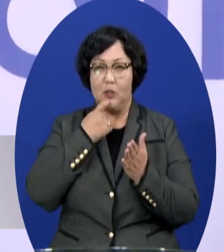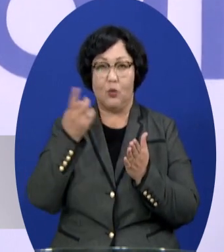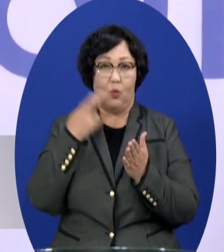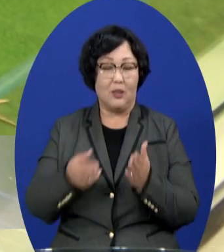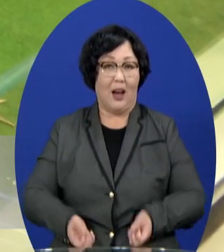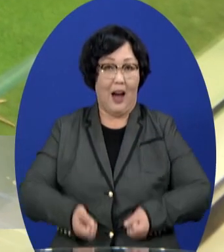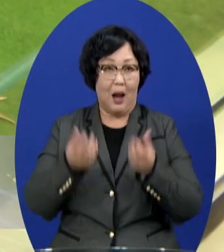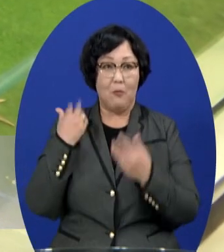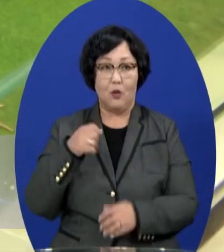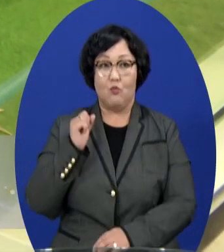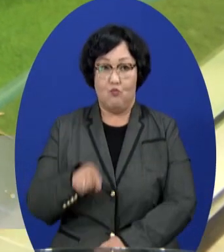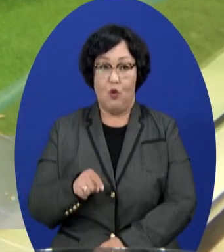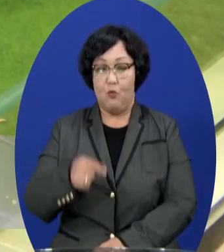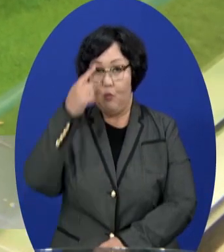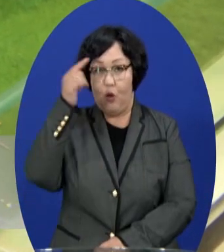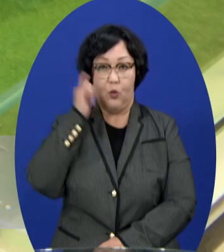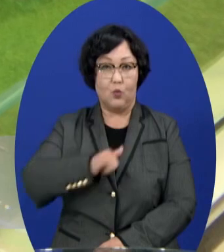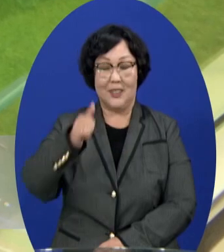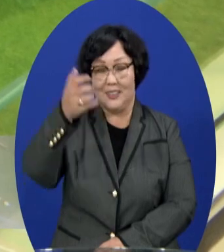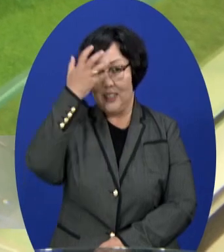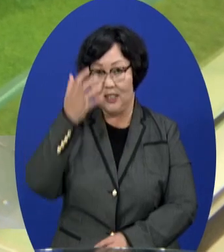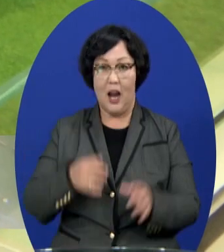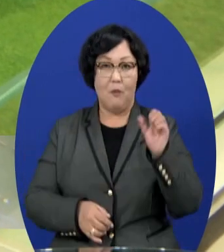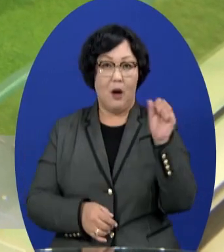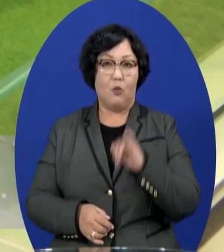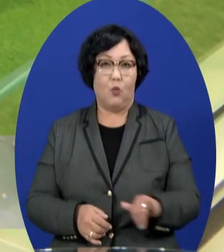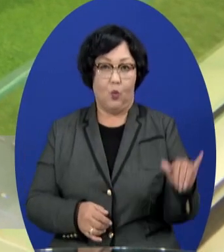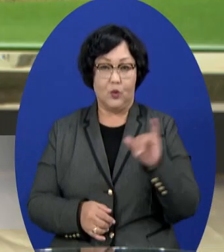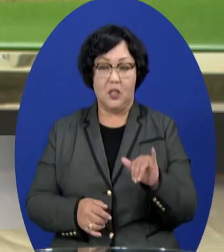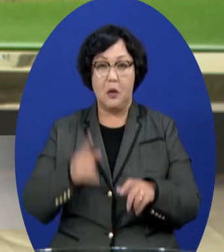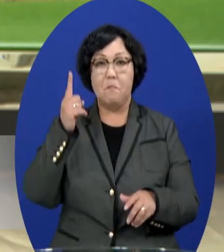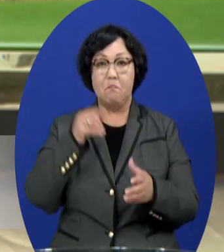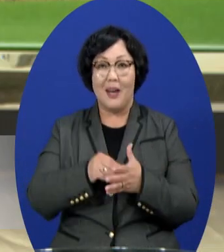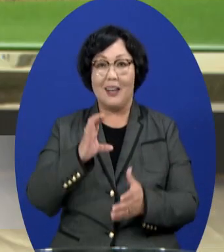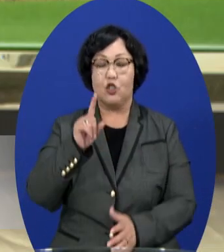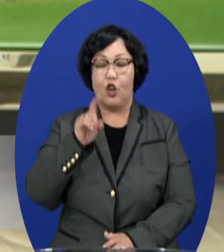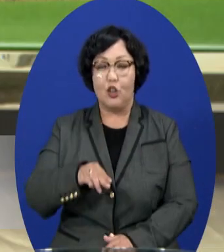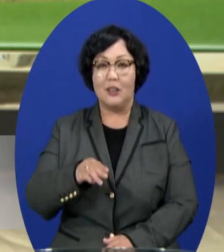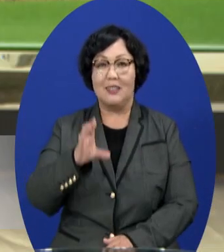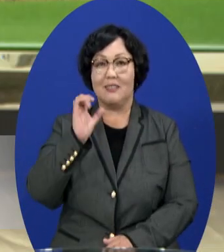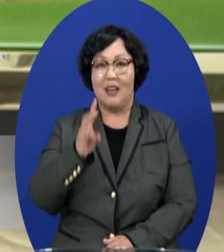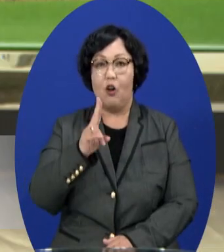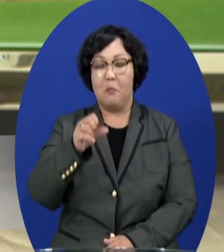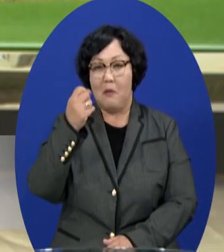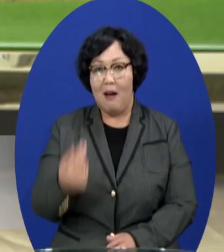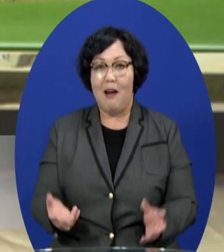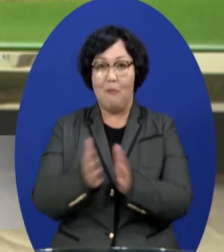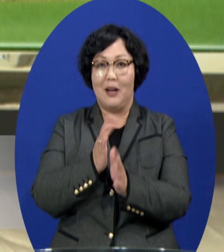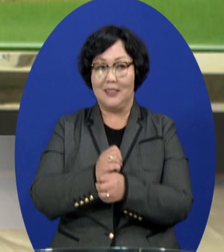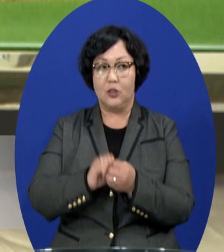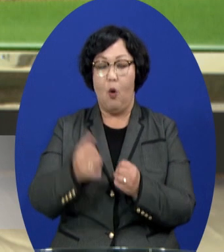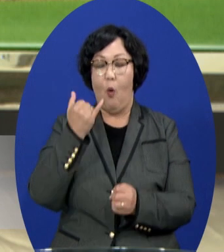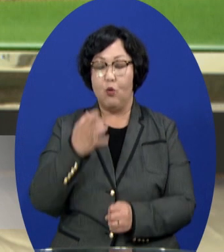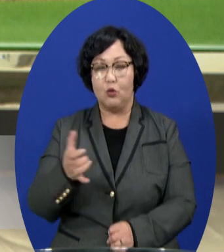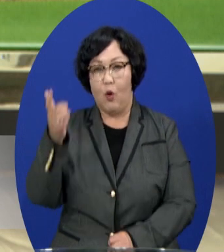үг. Иймд Монгол улсын засгийн газар Америкийн нэгдсэн улсын мянганы сорилтын корпорацтай хамтран усны хамсдлын